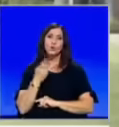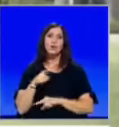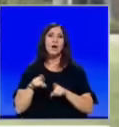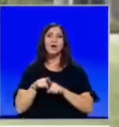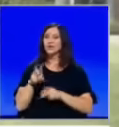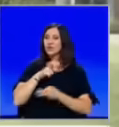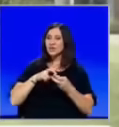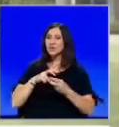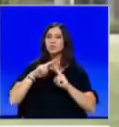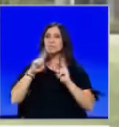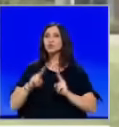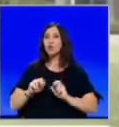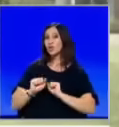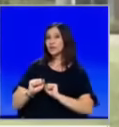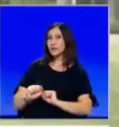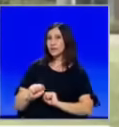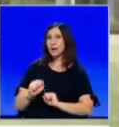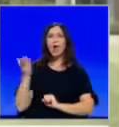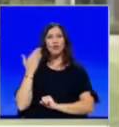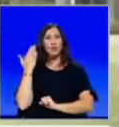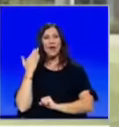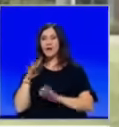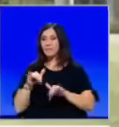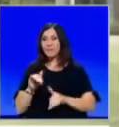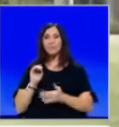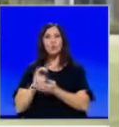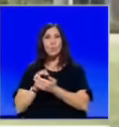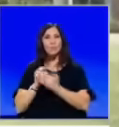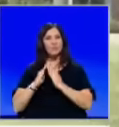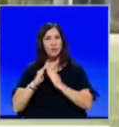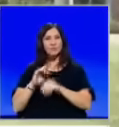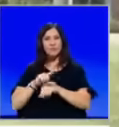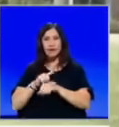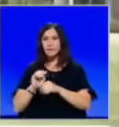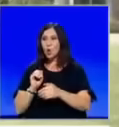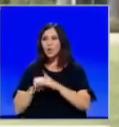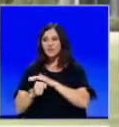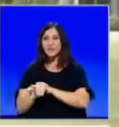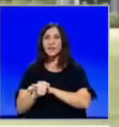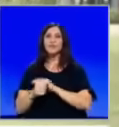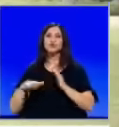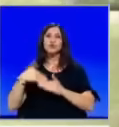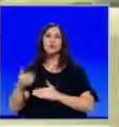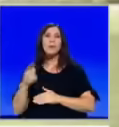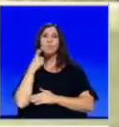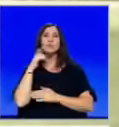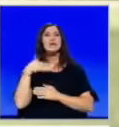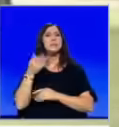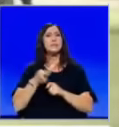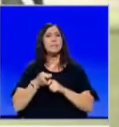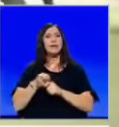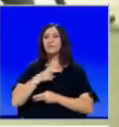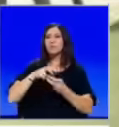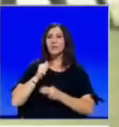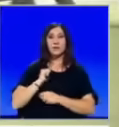като търсещ международна закрила. Тогава е бил приет дума за временно настаняване на чужденци в Бусманци след извършена проверка